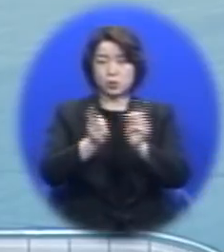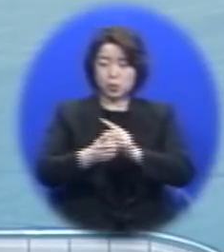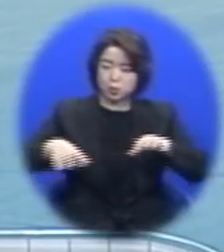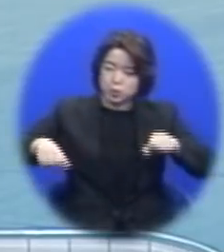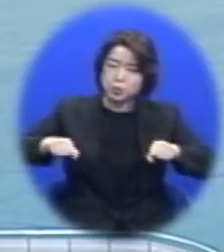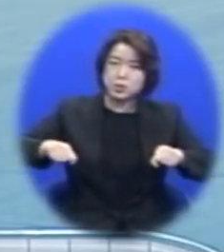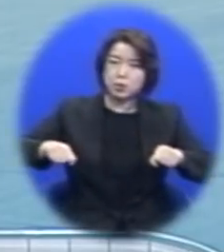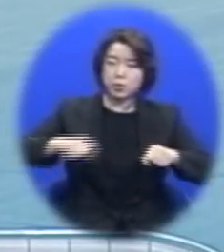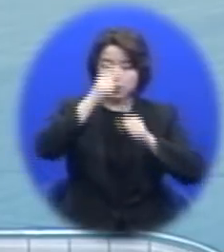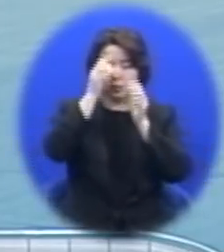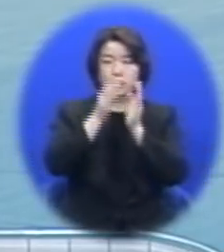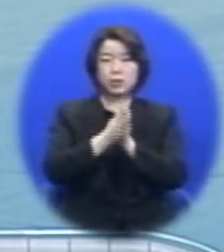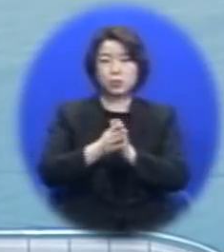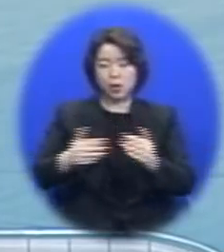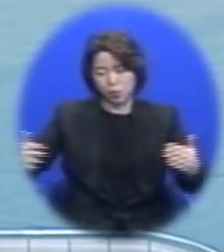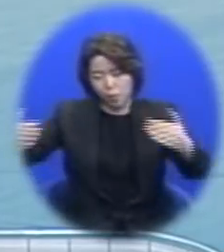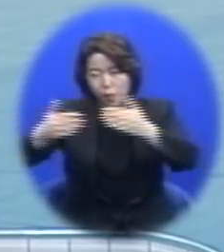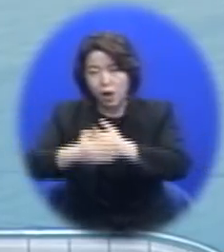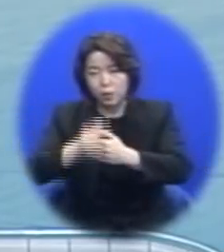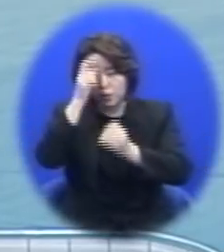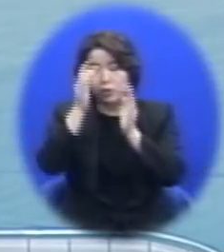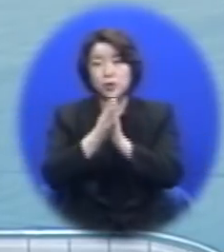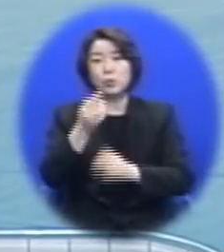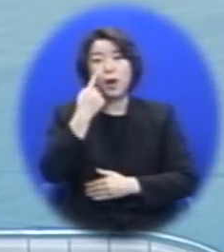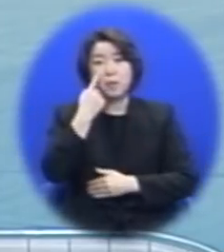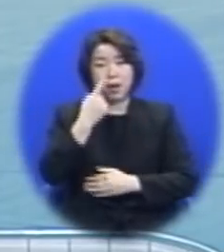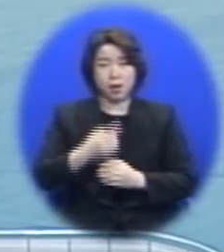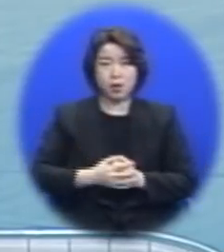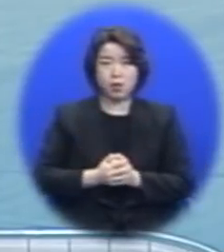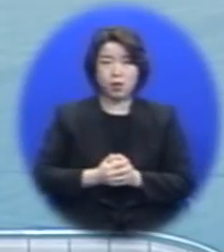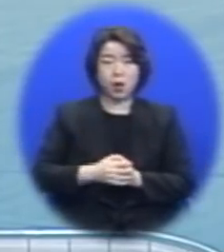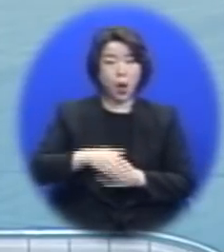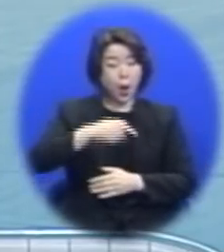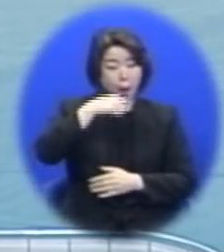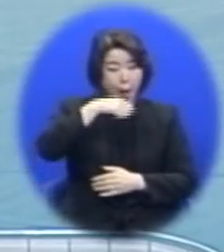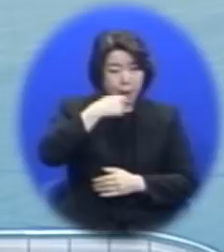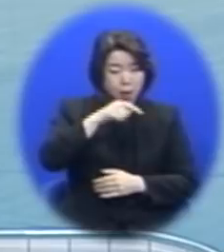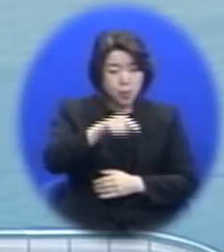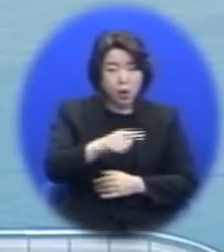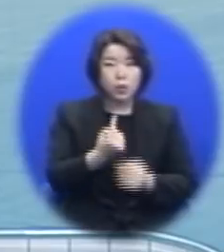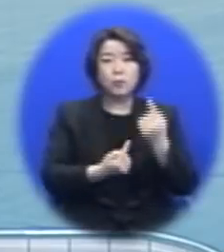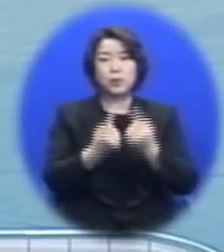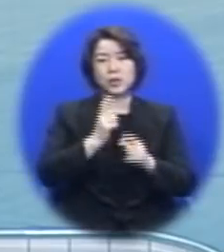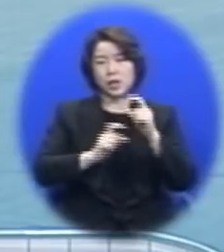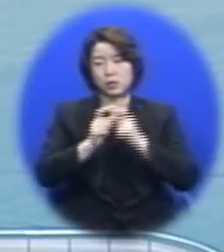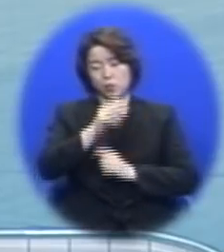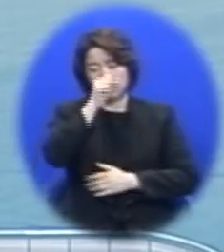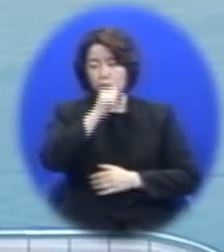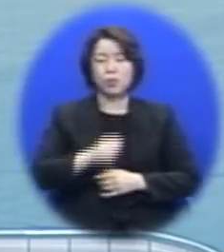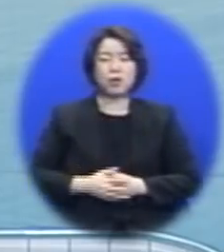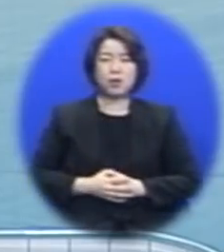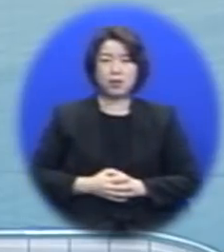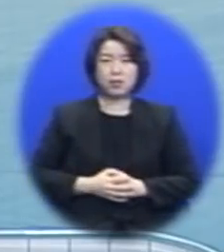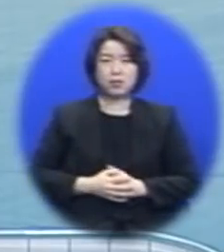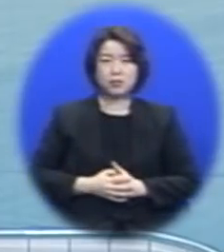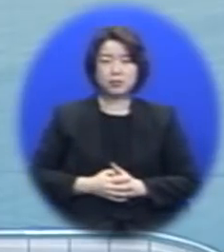손붙잡고 기도하고 끌어안고 기도해 보세요. 밥 먹은 것보다 훨씬 좋아요.